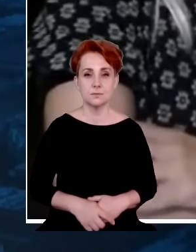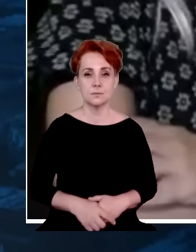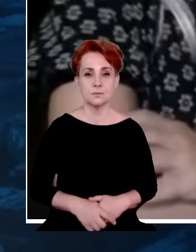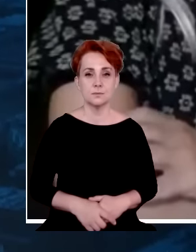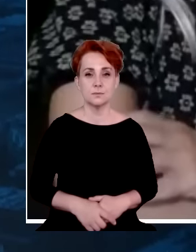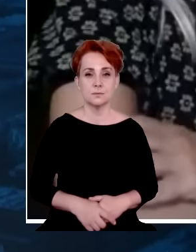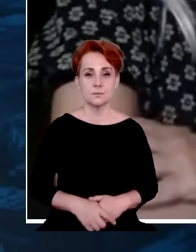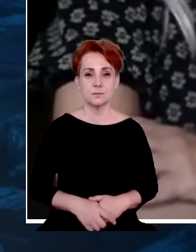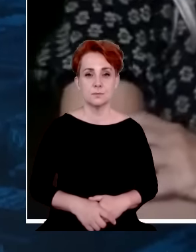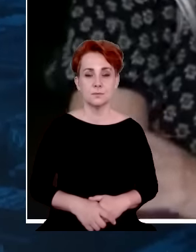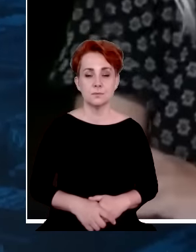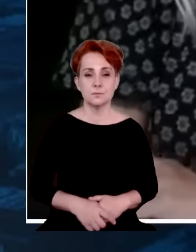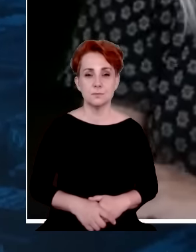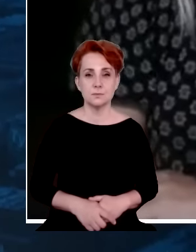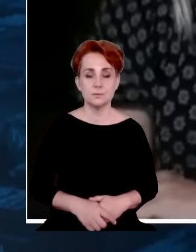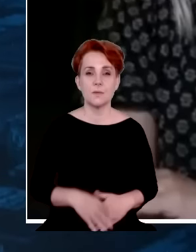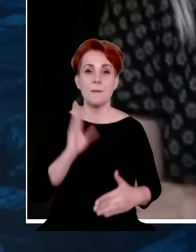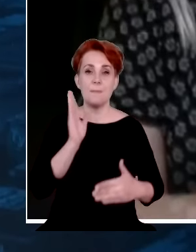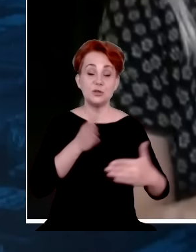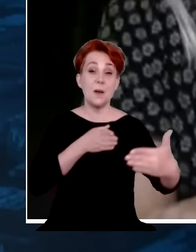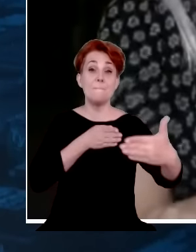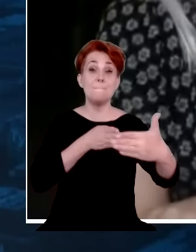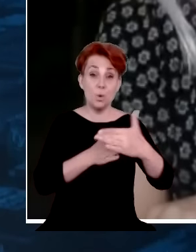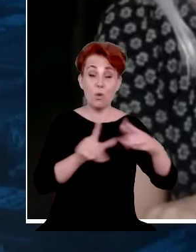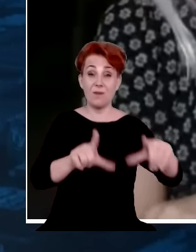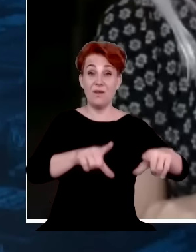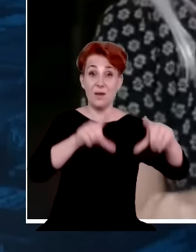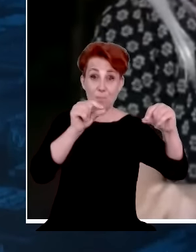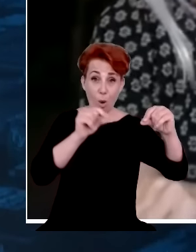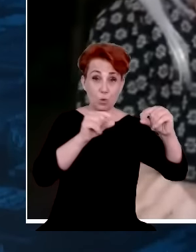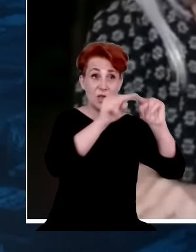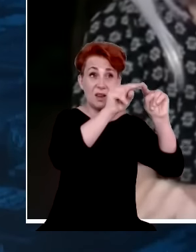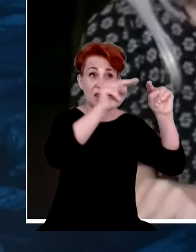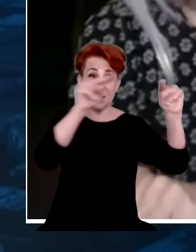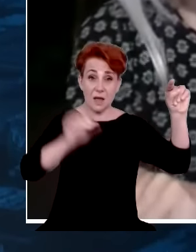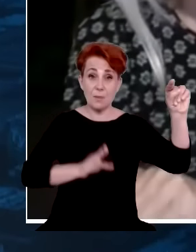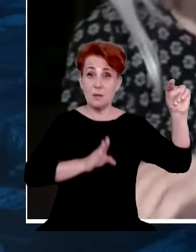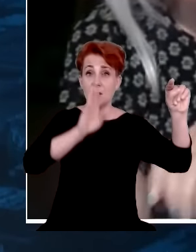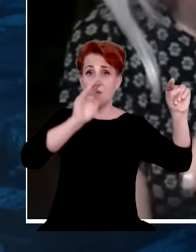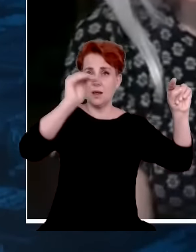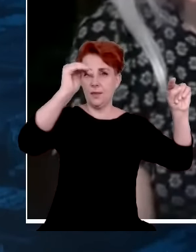wyborczego a potem spadnie poniżej progu wyborczego o ile już nie spadł poniżej progu